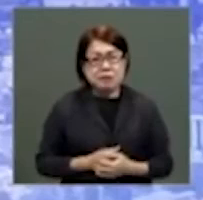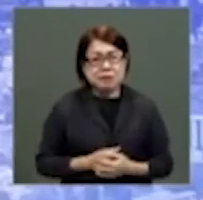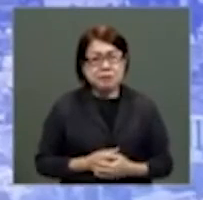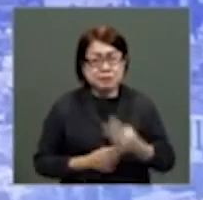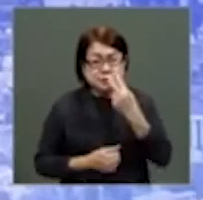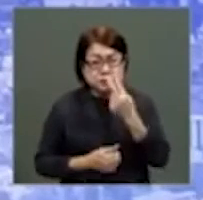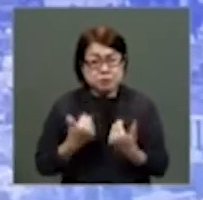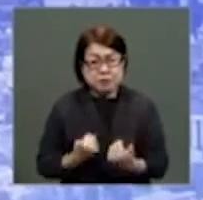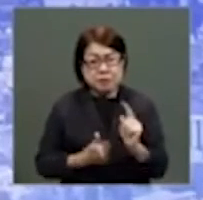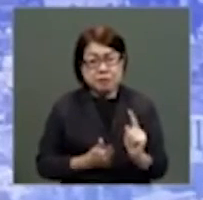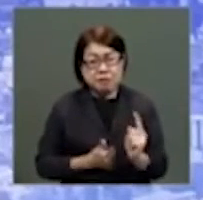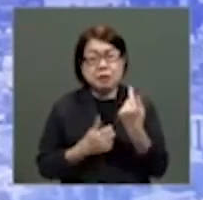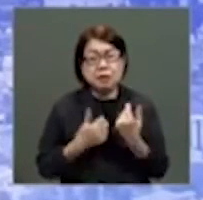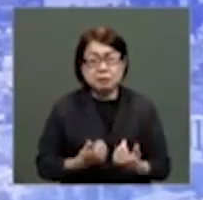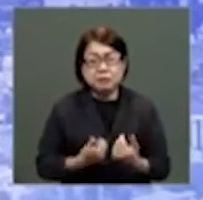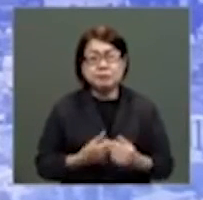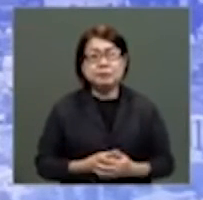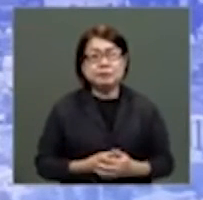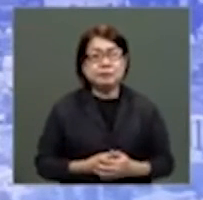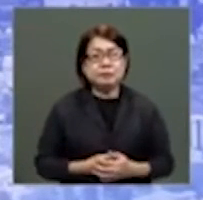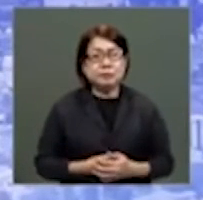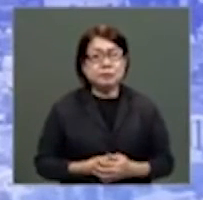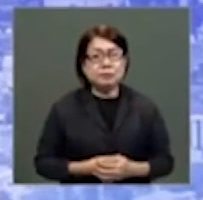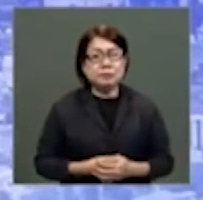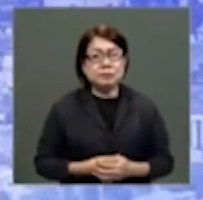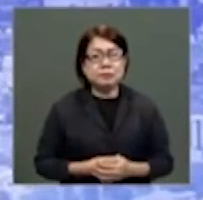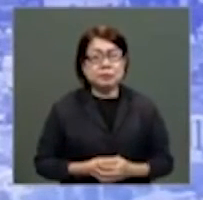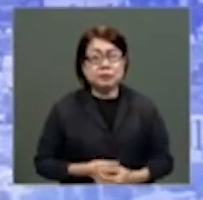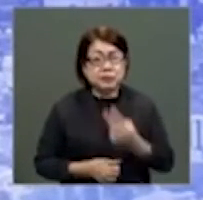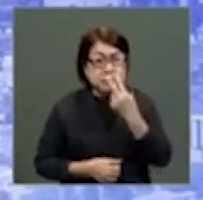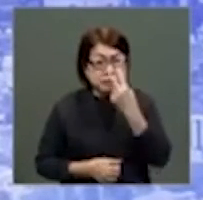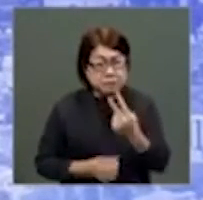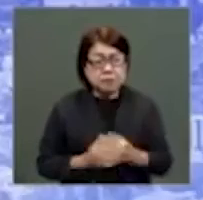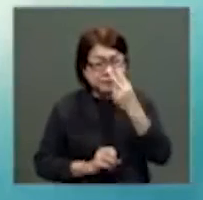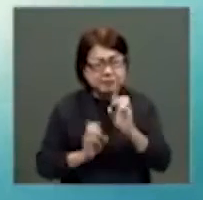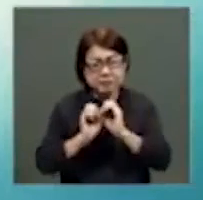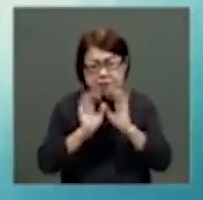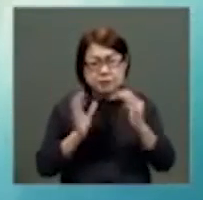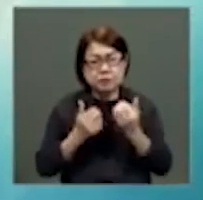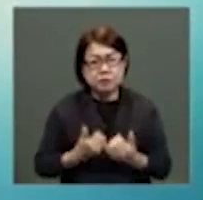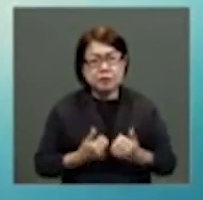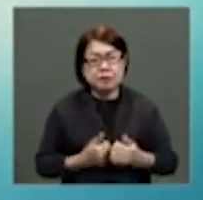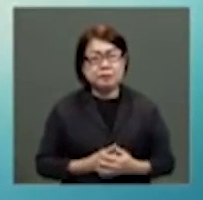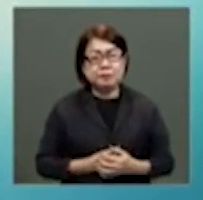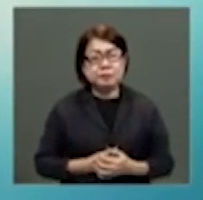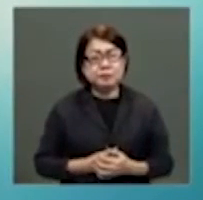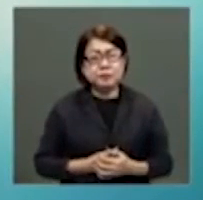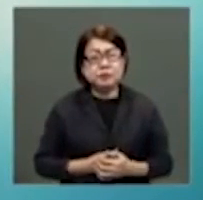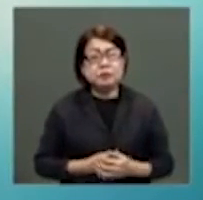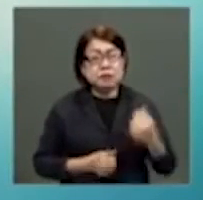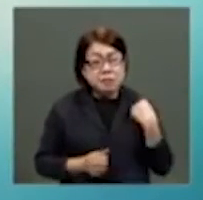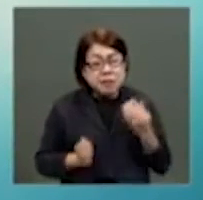อกใหม่นี้นะครับที่แยกออกมาเป็นสไลด์สีเขียวนี่ของรวมเนี่ยหมื่นกว่